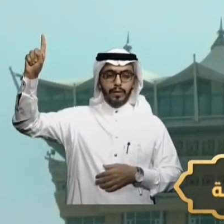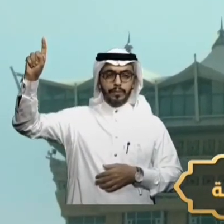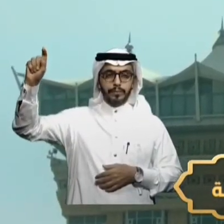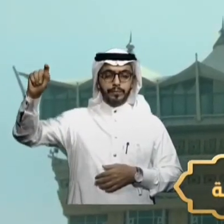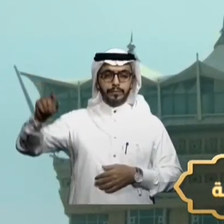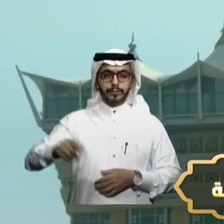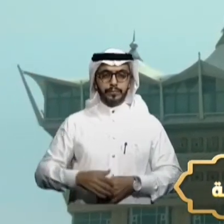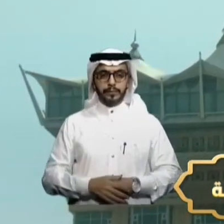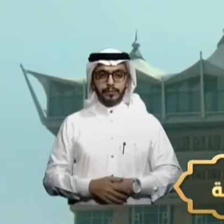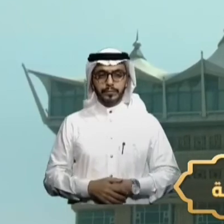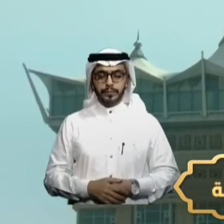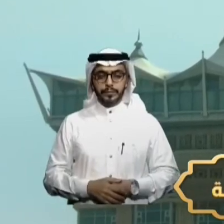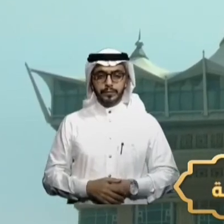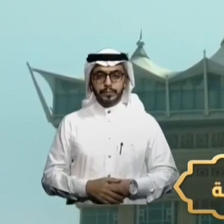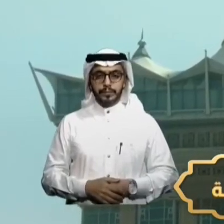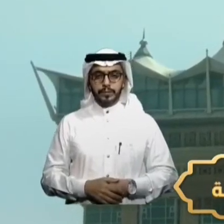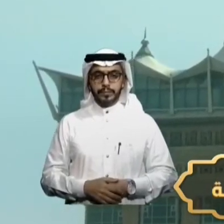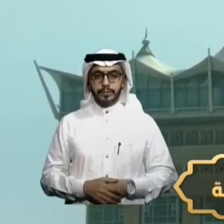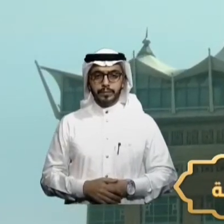الله،